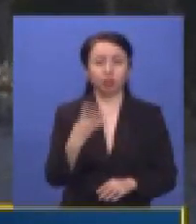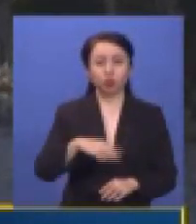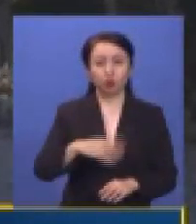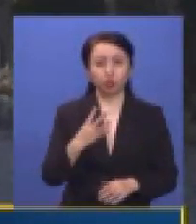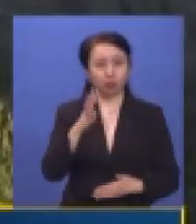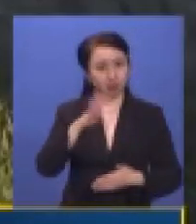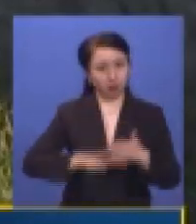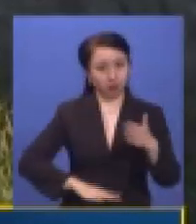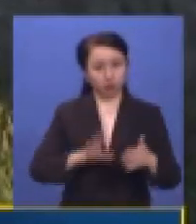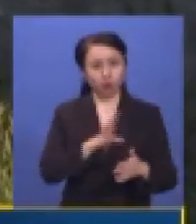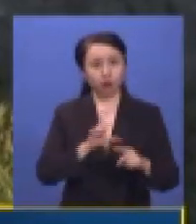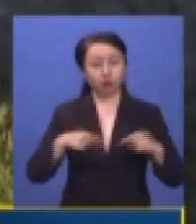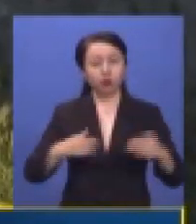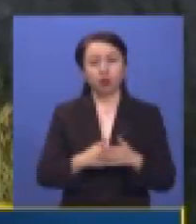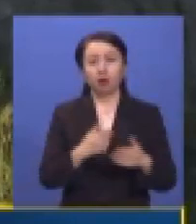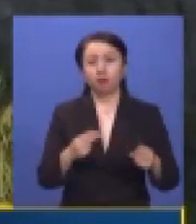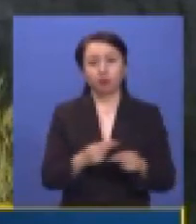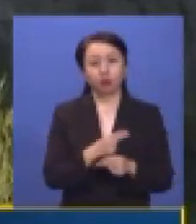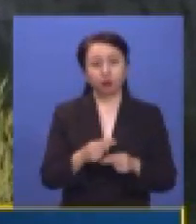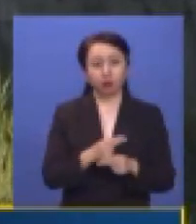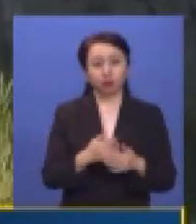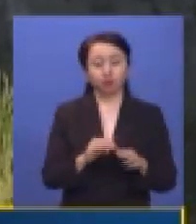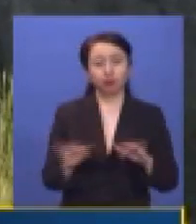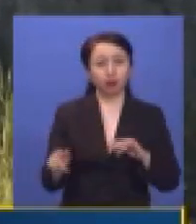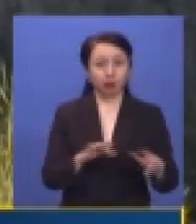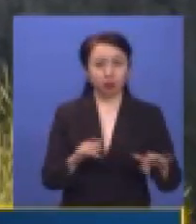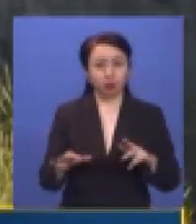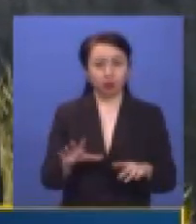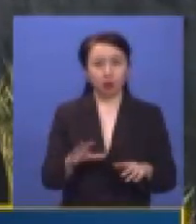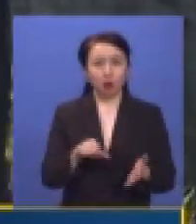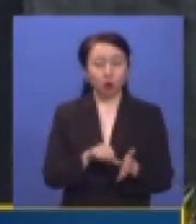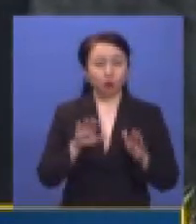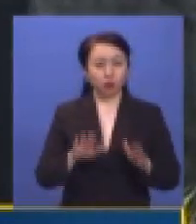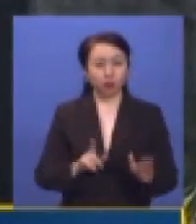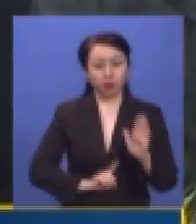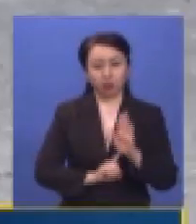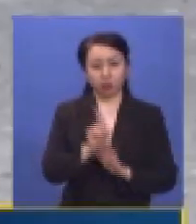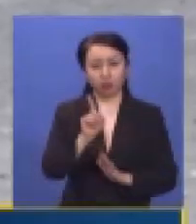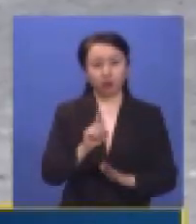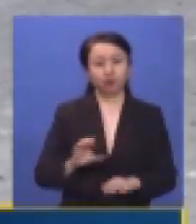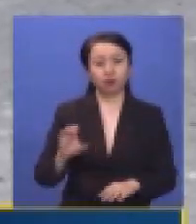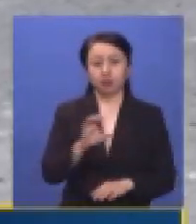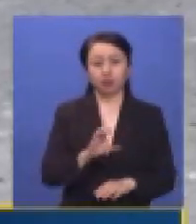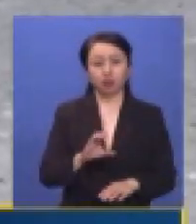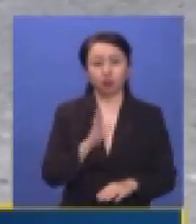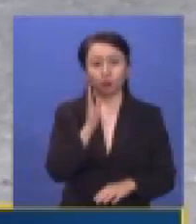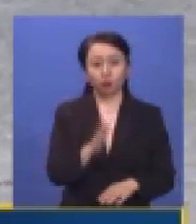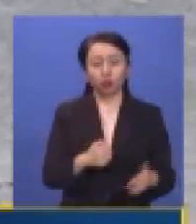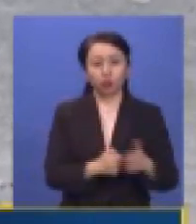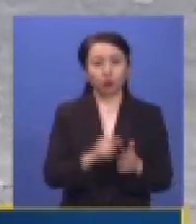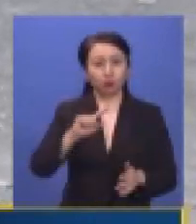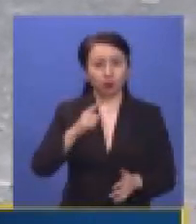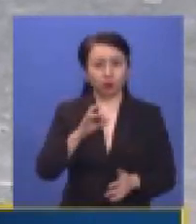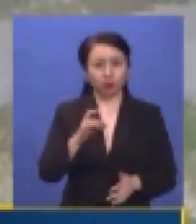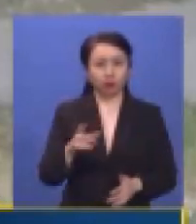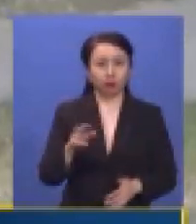44 оштрафованы, остальные предупреждены. Оперативно-профилактическое мероприятие «Участок» стартовало в начале сентября и продлится до 1